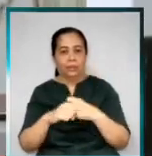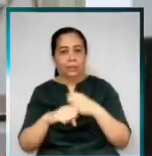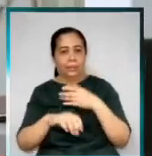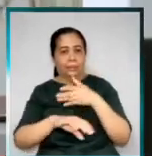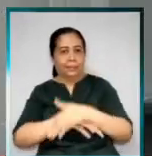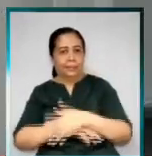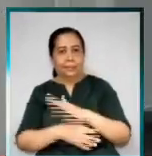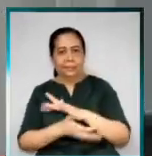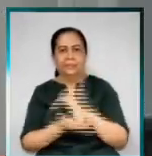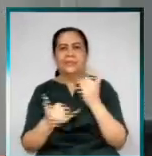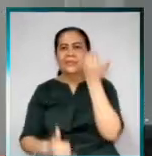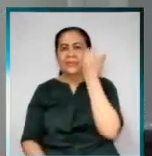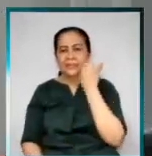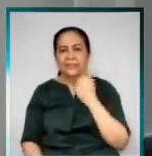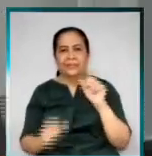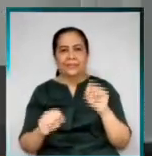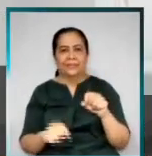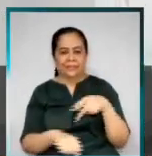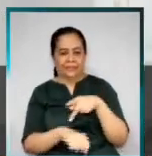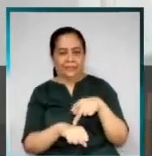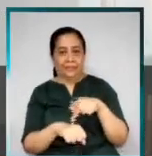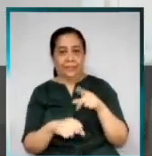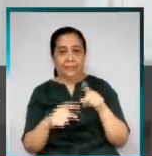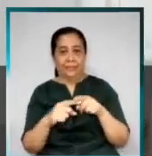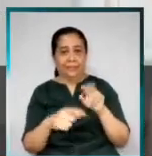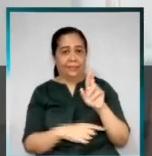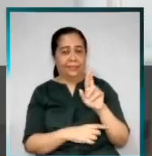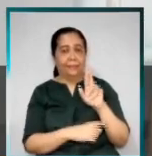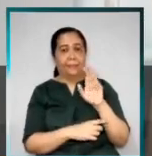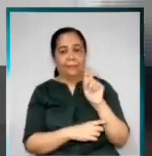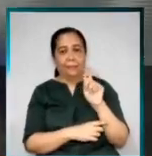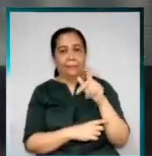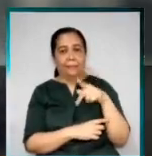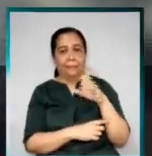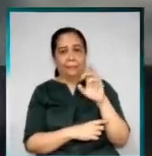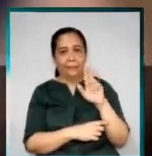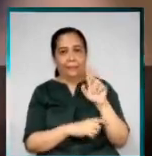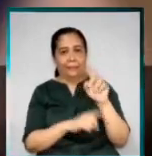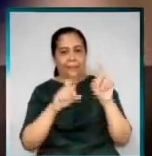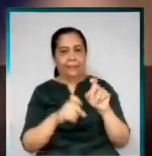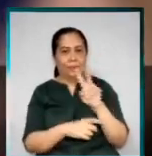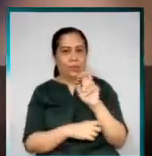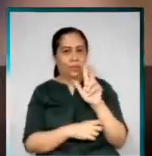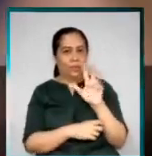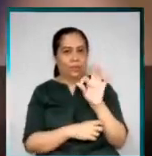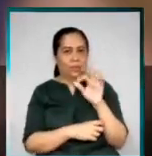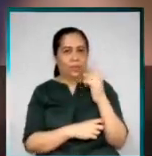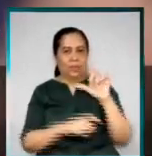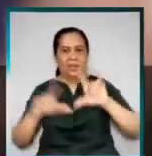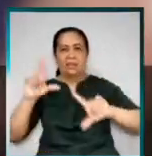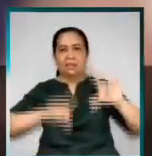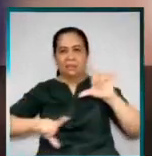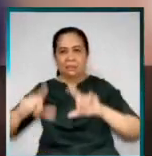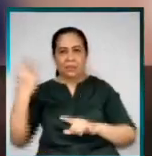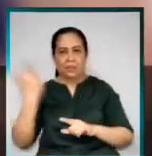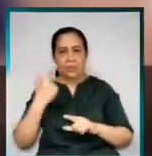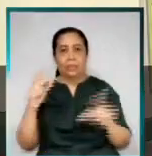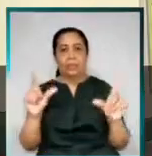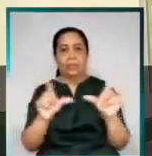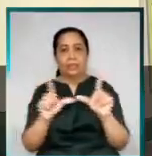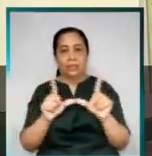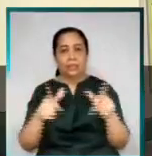rin ang kapasidad ng Pilipinas sa RT-PCR testing. Nasa 239 laboratories lang ang lisensyado sa buong